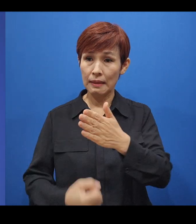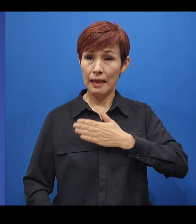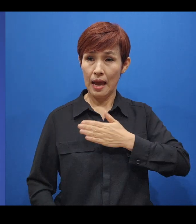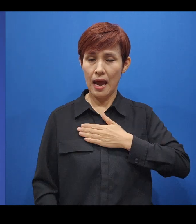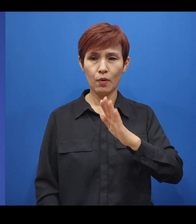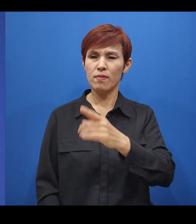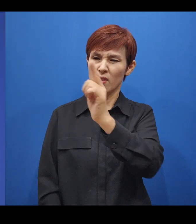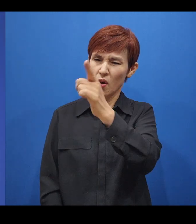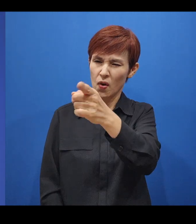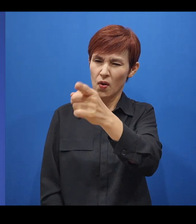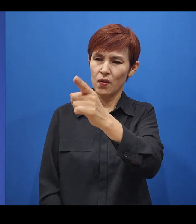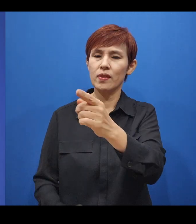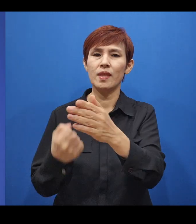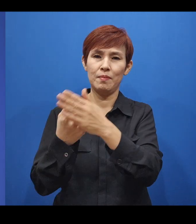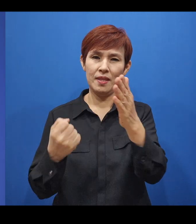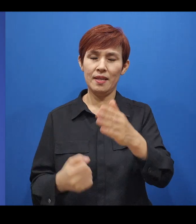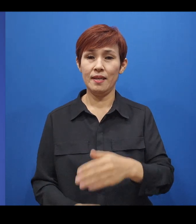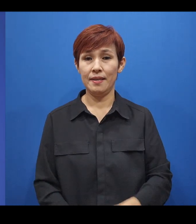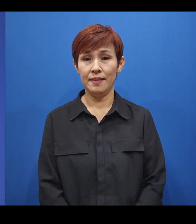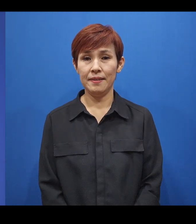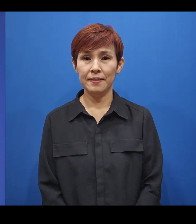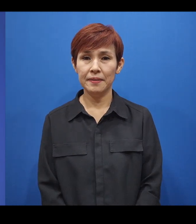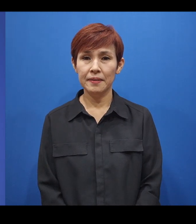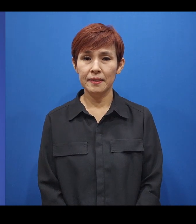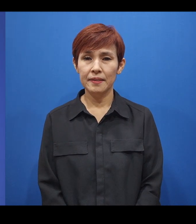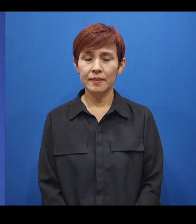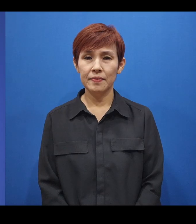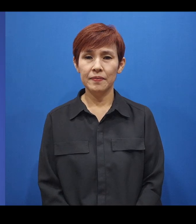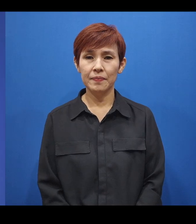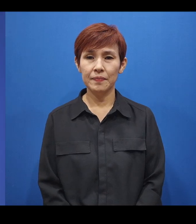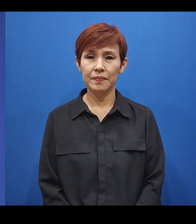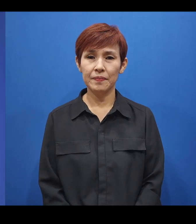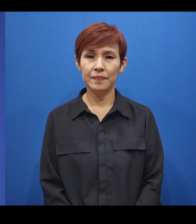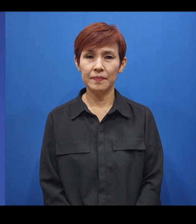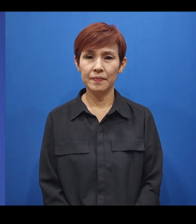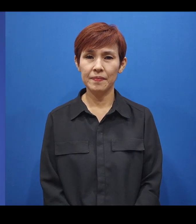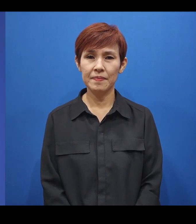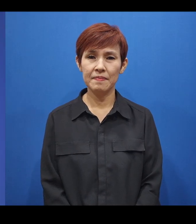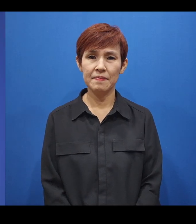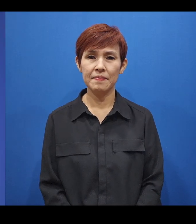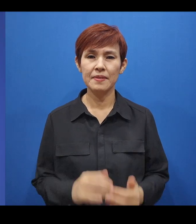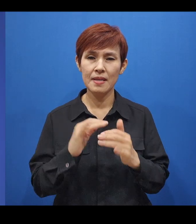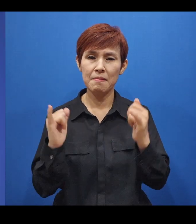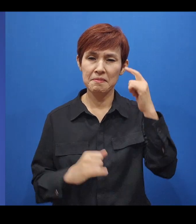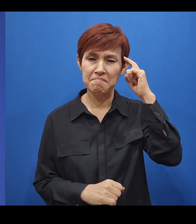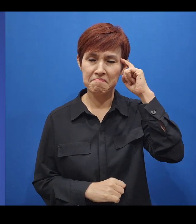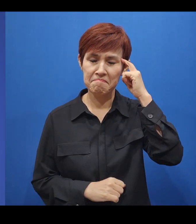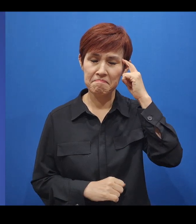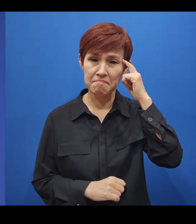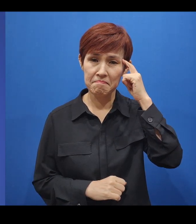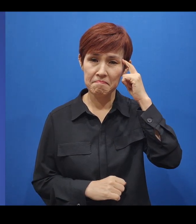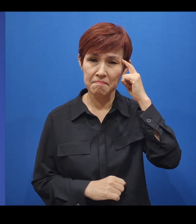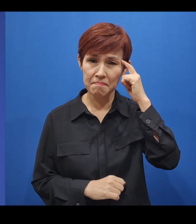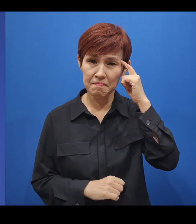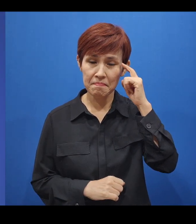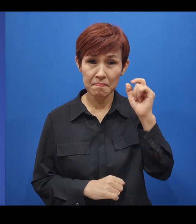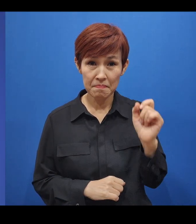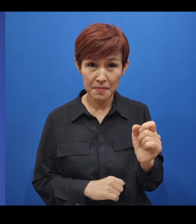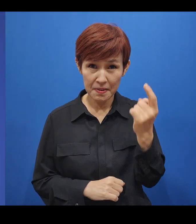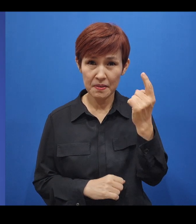때문이다가 아니에요. 너 때문이다. 육신의 생각이 들어와 버리면 사랑할 수 없게